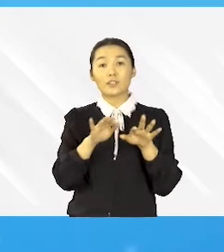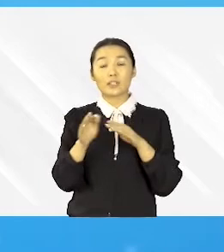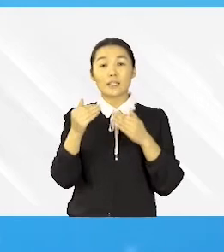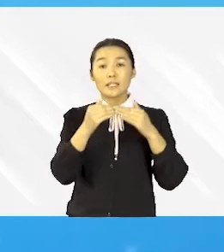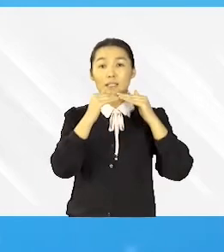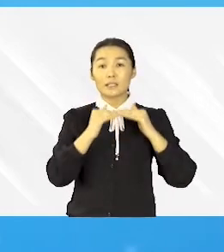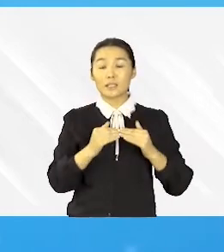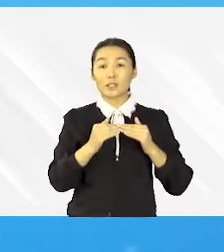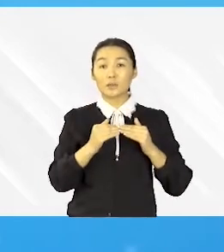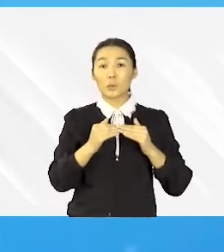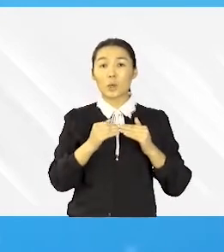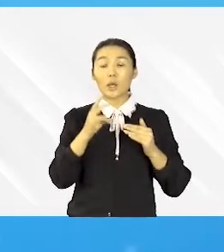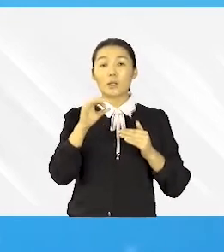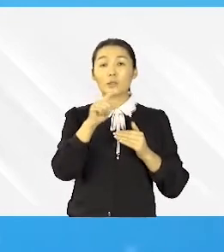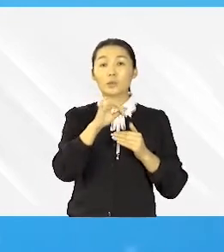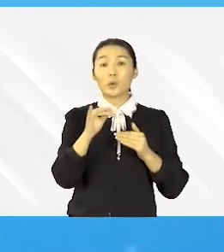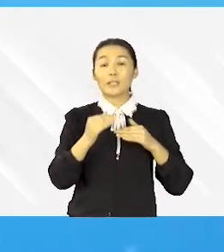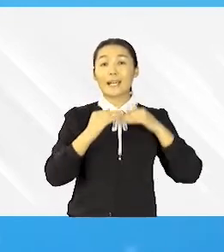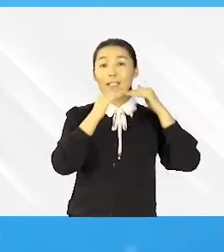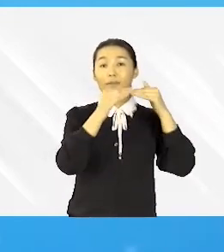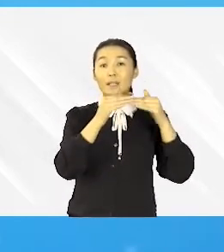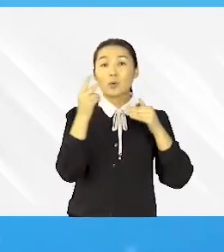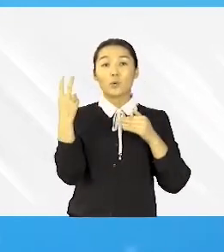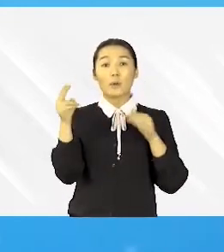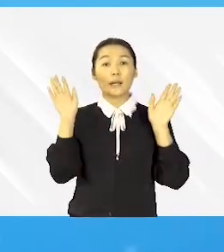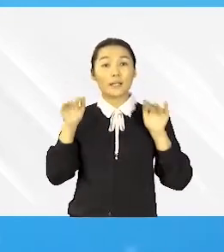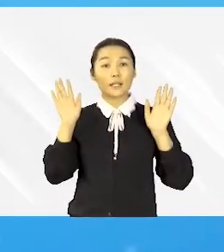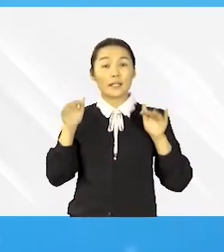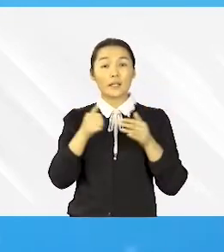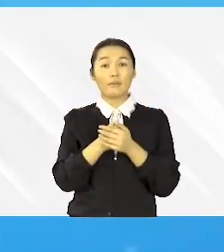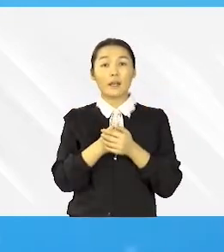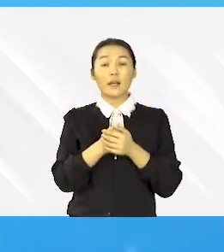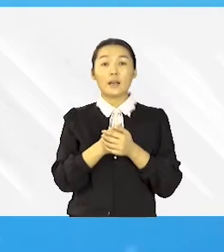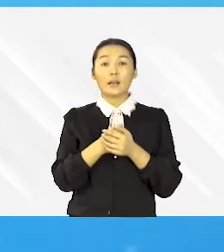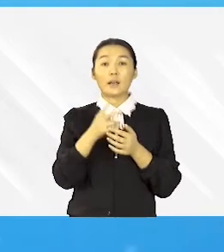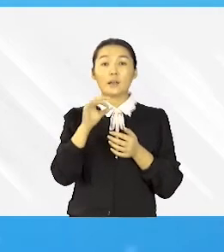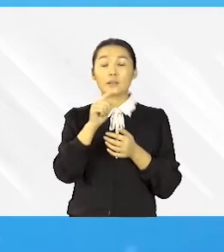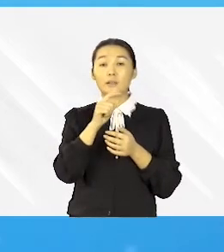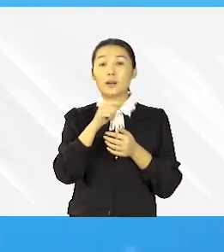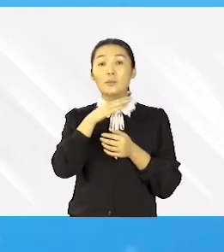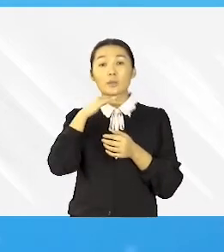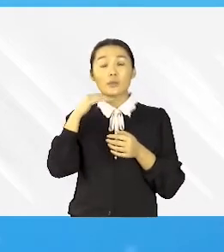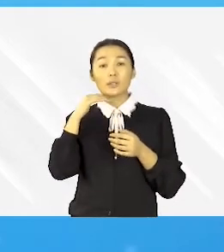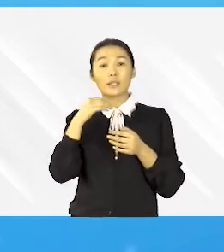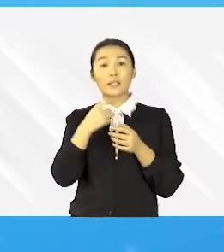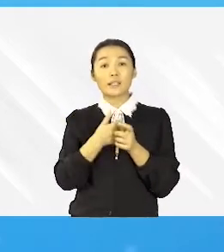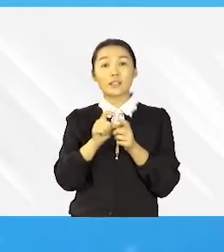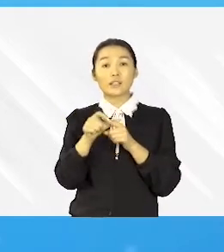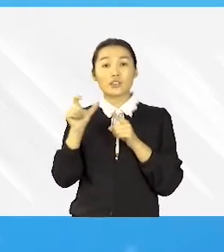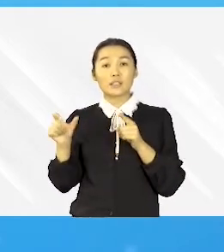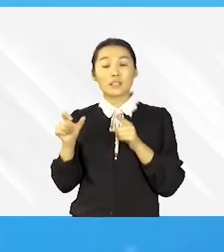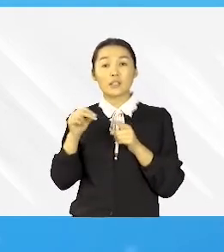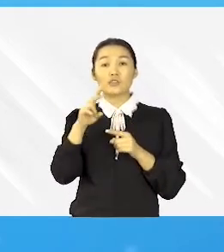грудной части ноги, а сверху по паре крыльев. Ноги насекомых состоят, как и грудь, из частей, члеников. При